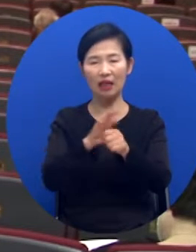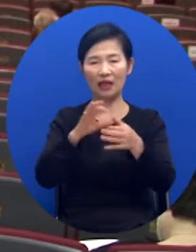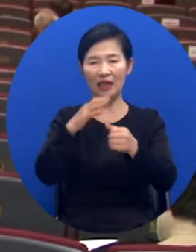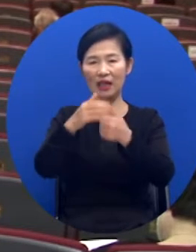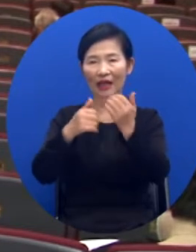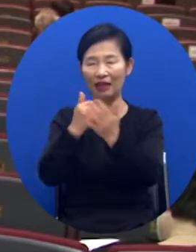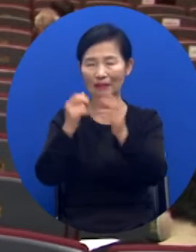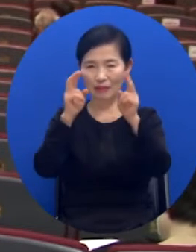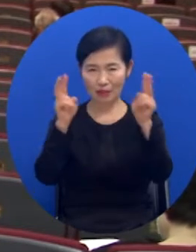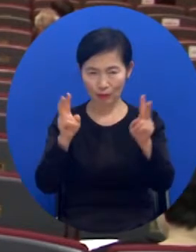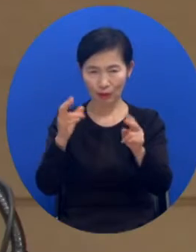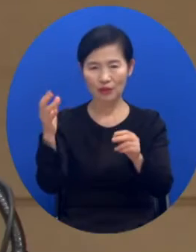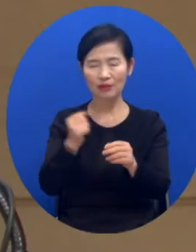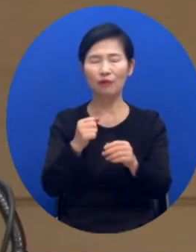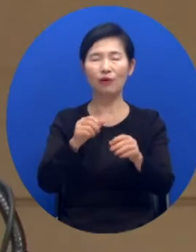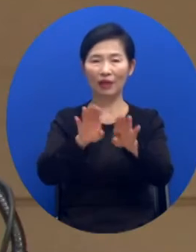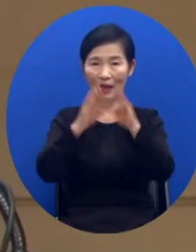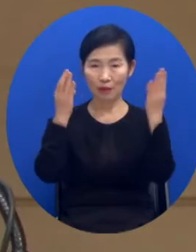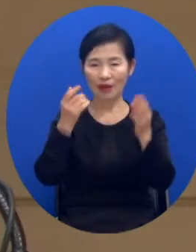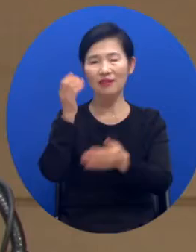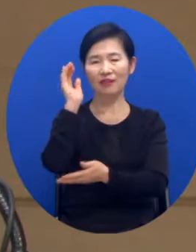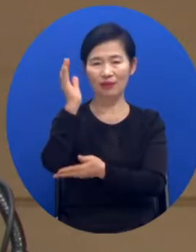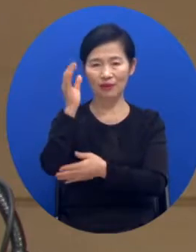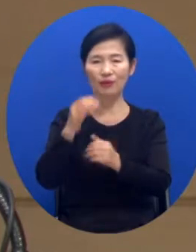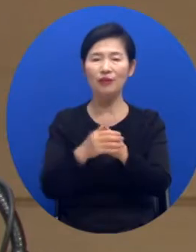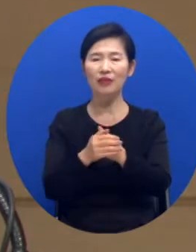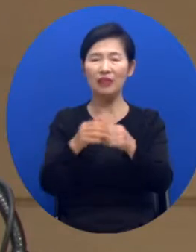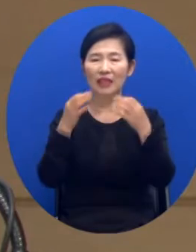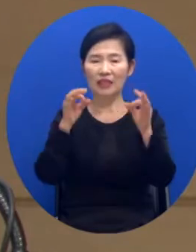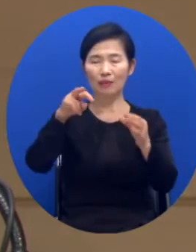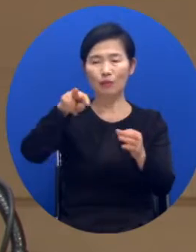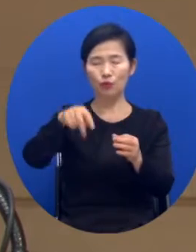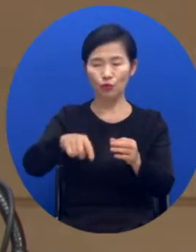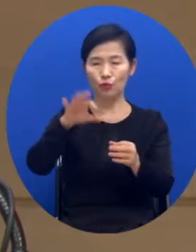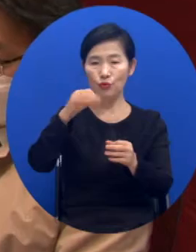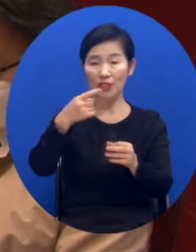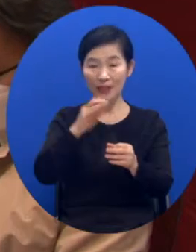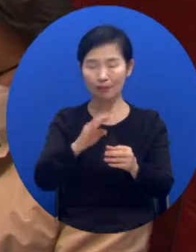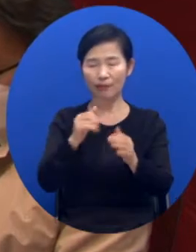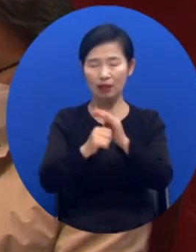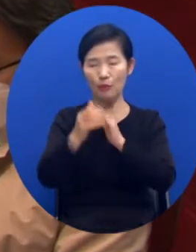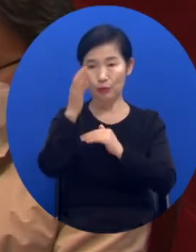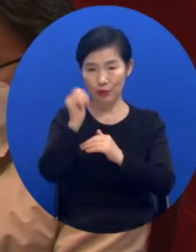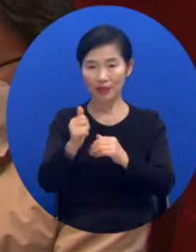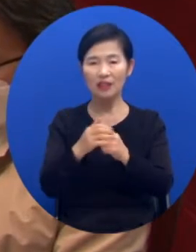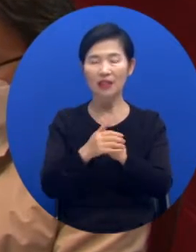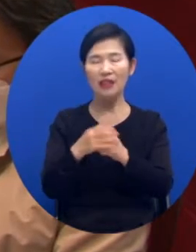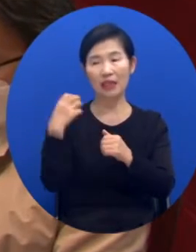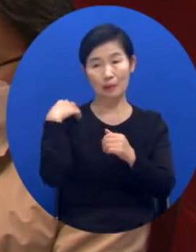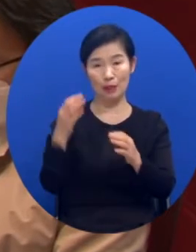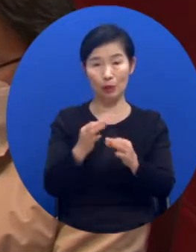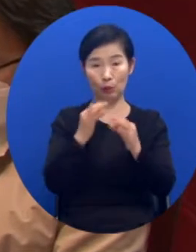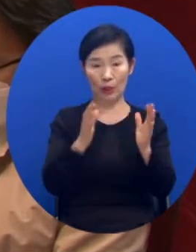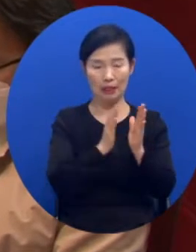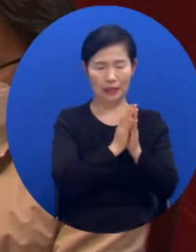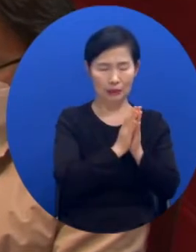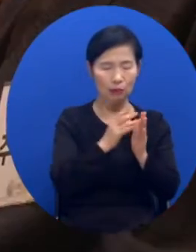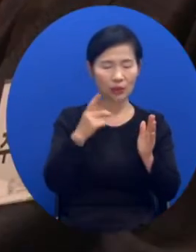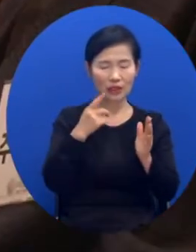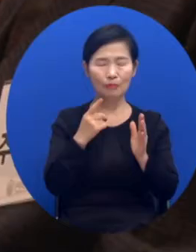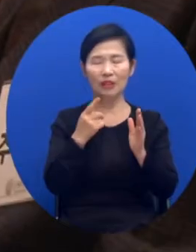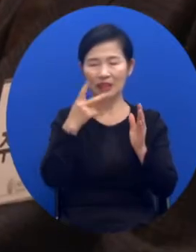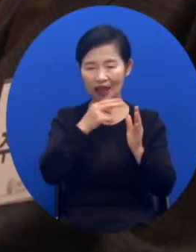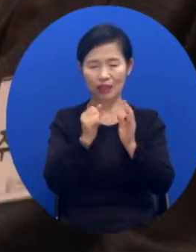제목으로 계획에 설교를 전한 한장총 김숙 대표회장은 대표회장 임기 동안 기도 금식 운동